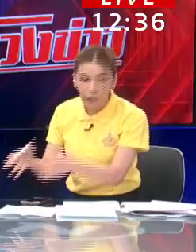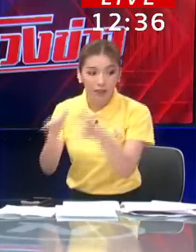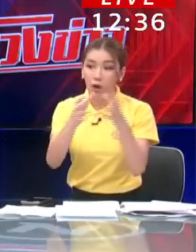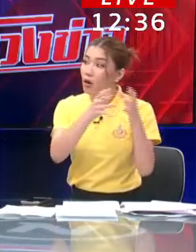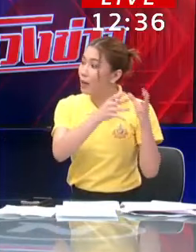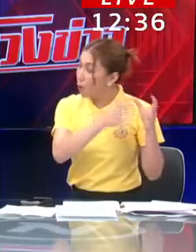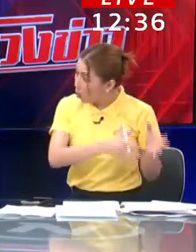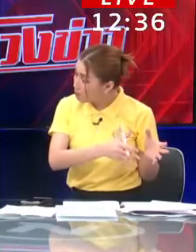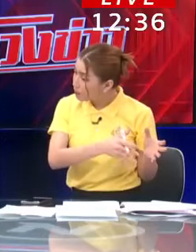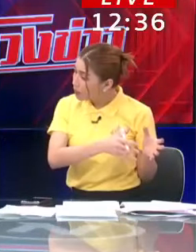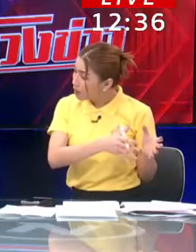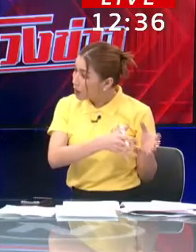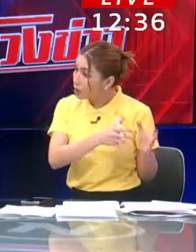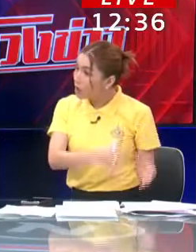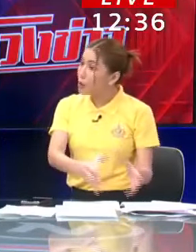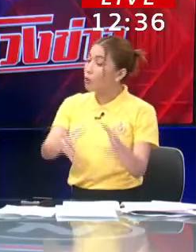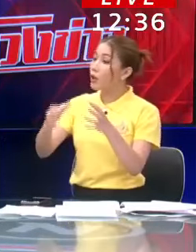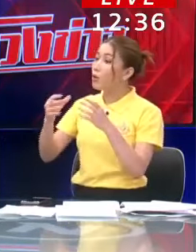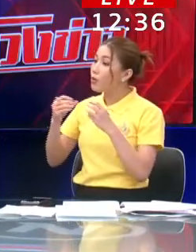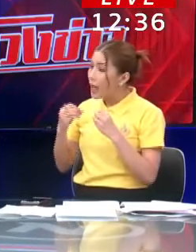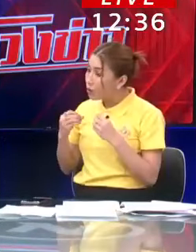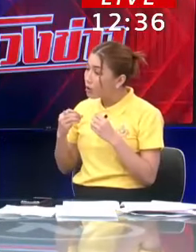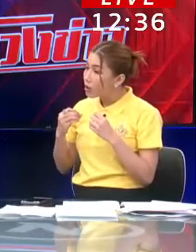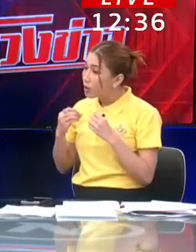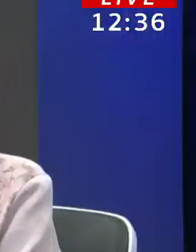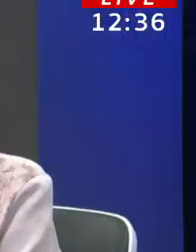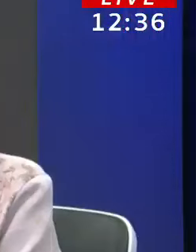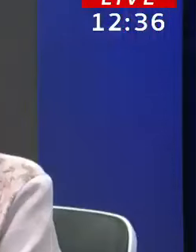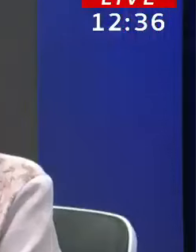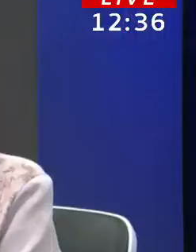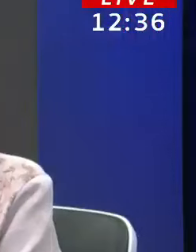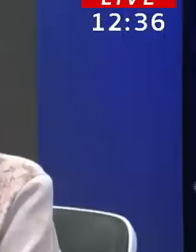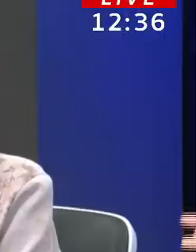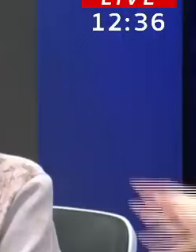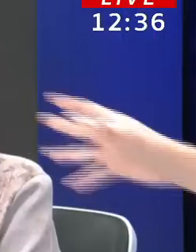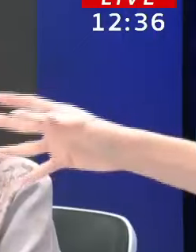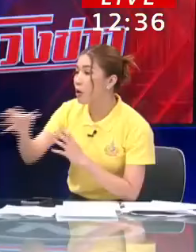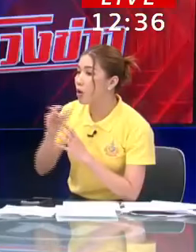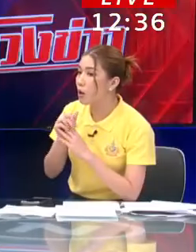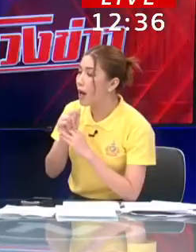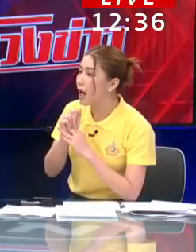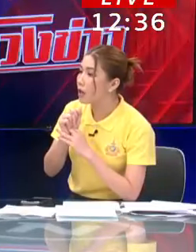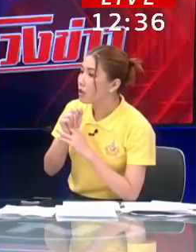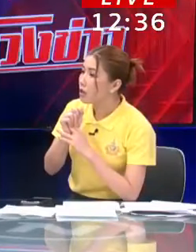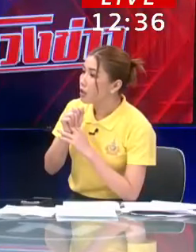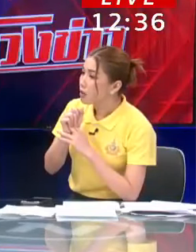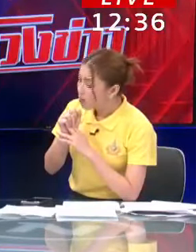เอาที่ดินไปจำนองกับผมแล้วตอนนี้มันตกเป็นของผมแล้ว จ้ะ หลังจากนั้นพอยายกับพี่ประคองบ